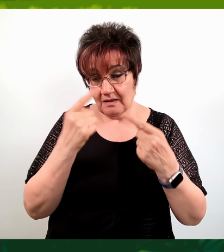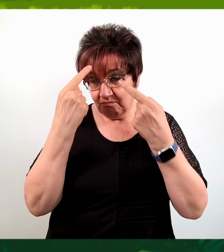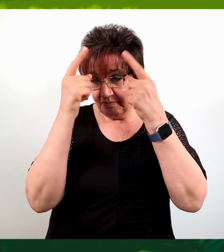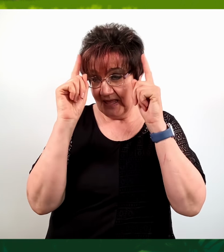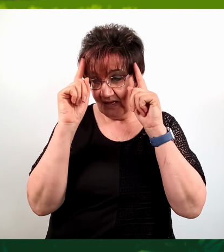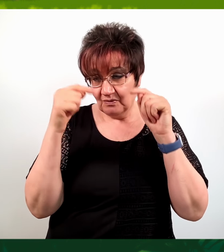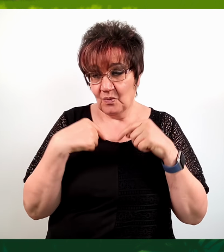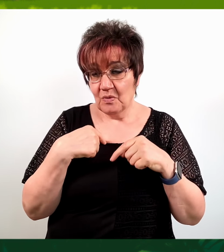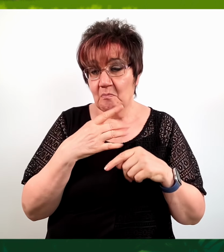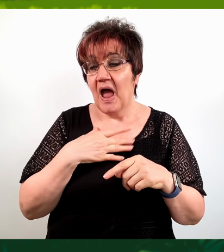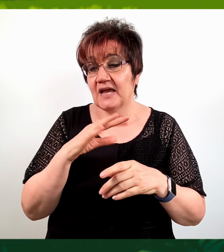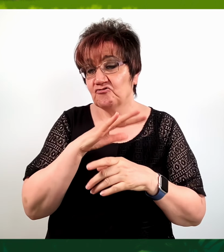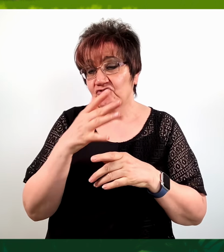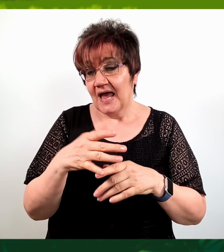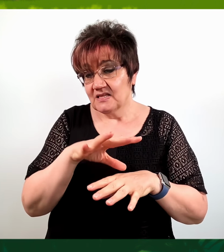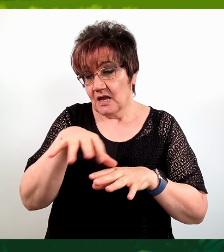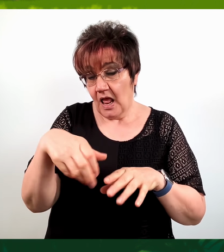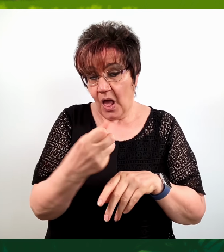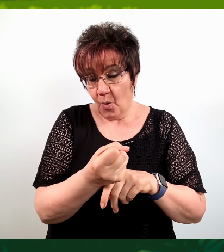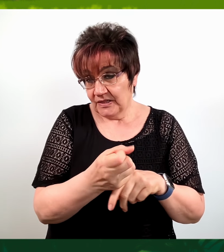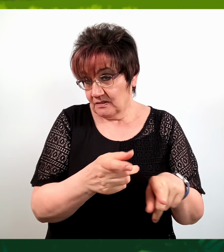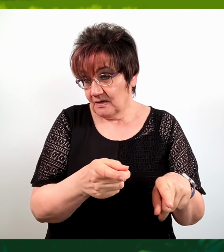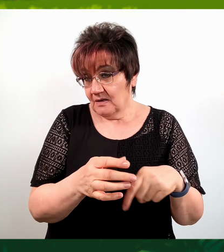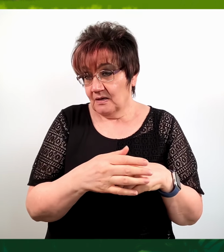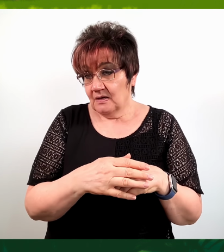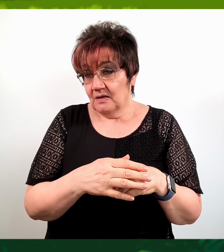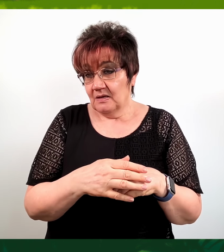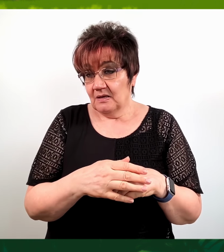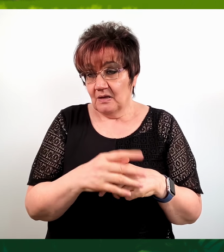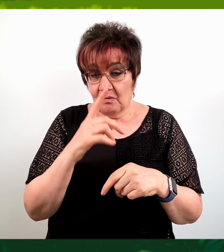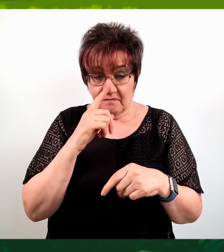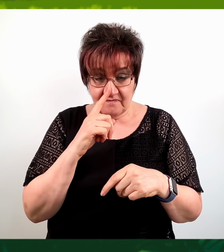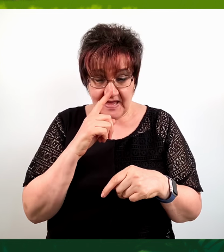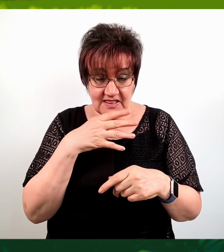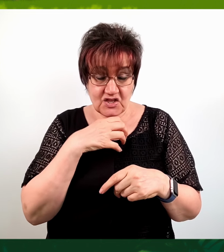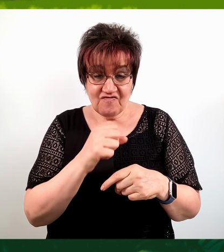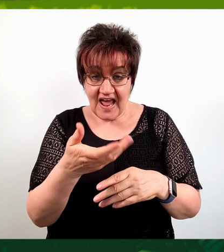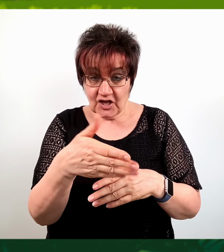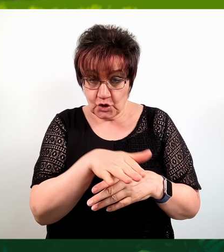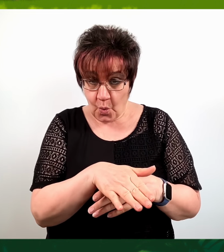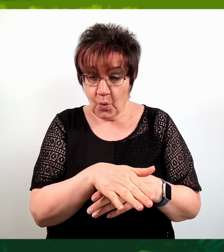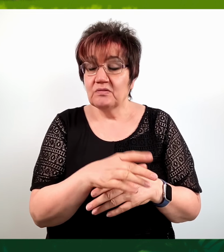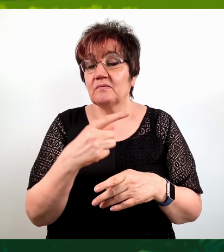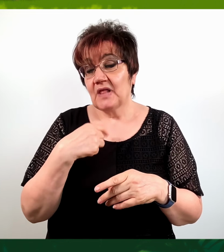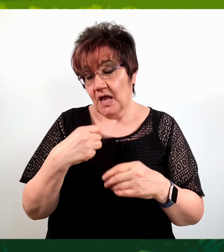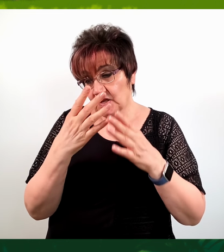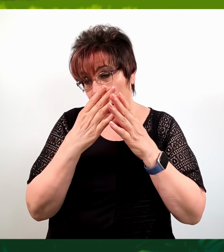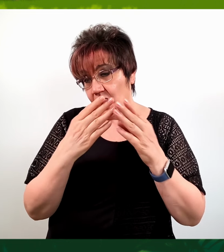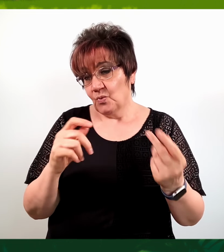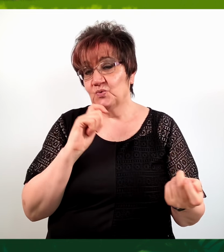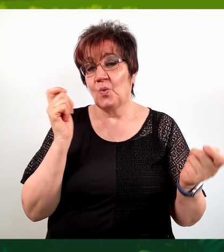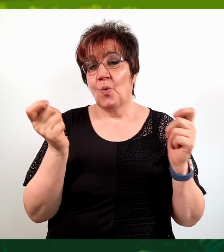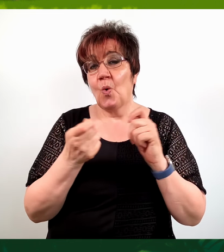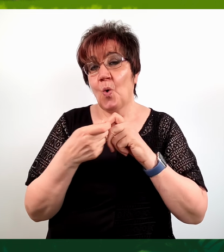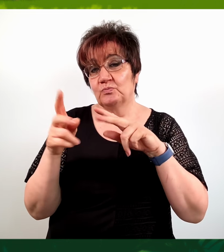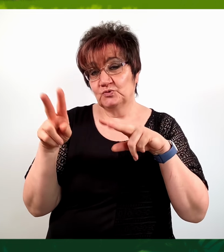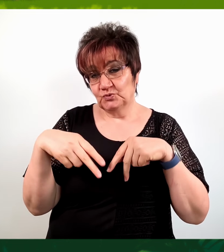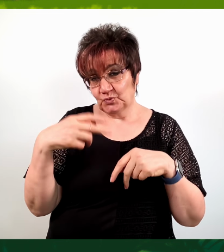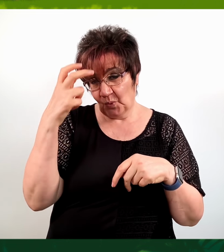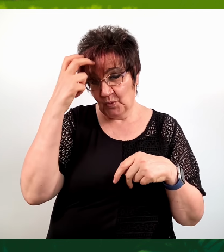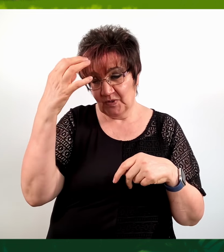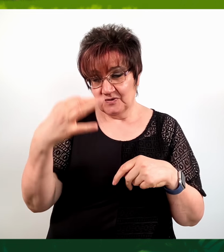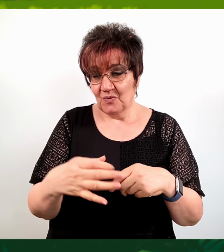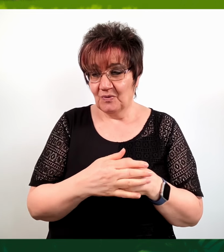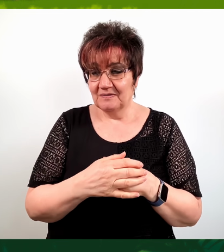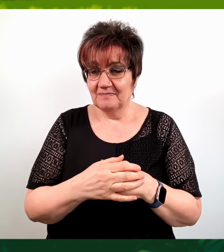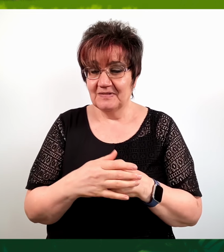hat mir all meine Schätze gestohlen. Ich konnte nur durch den Tod von dem Zwerg erlöst werden. Da lief